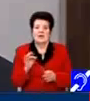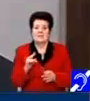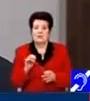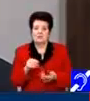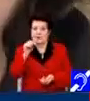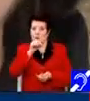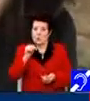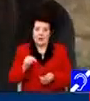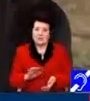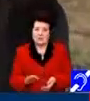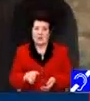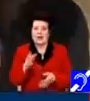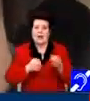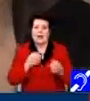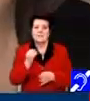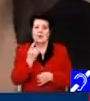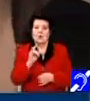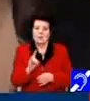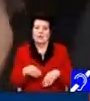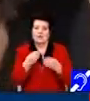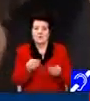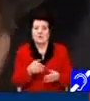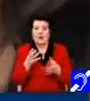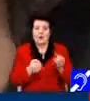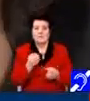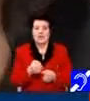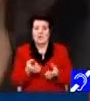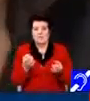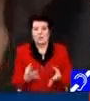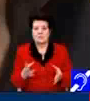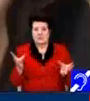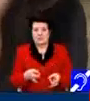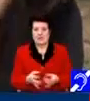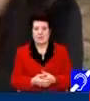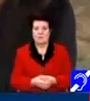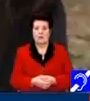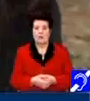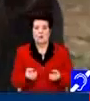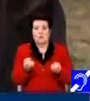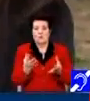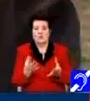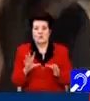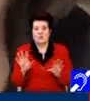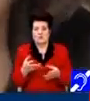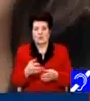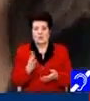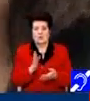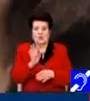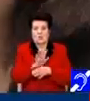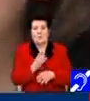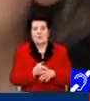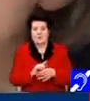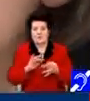nu corespundea. Laptele copilului dau lapte praf, trebuie, și pur și simplu ajung să trebuie să-l comande